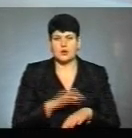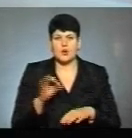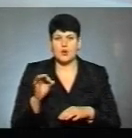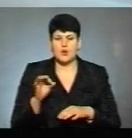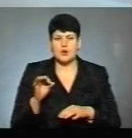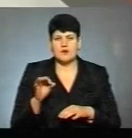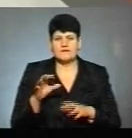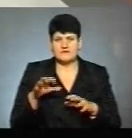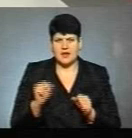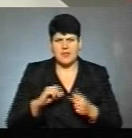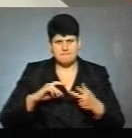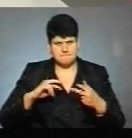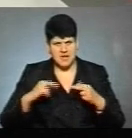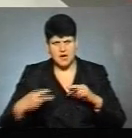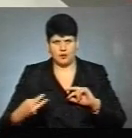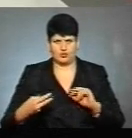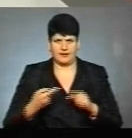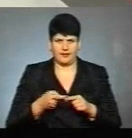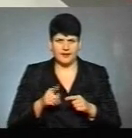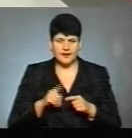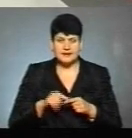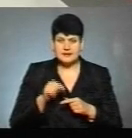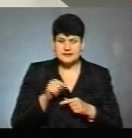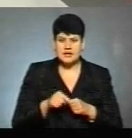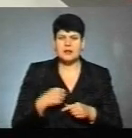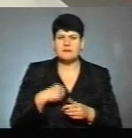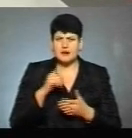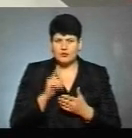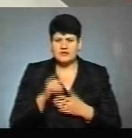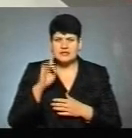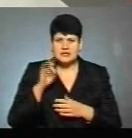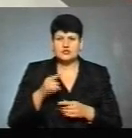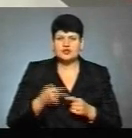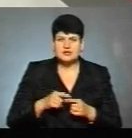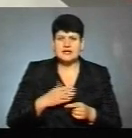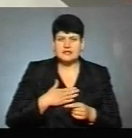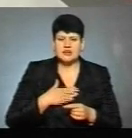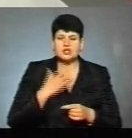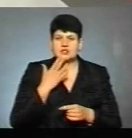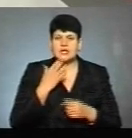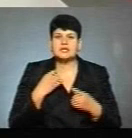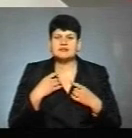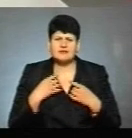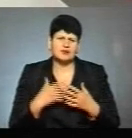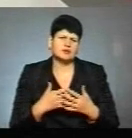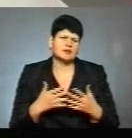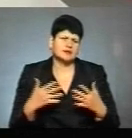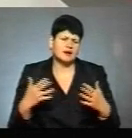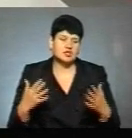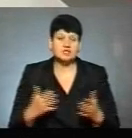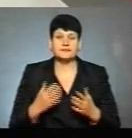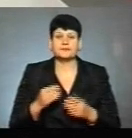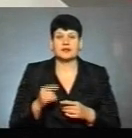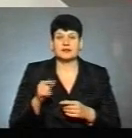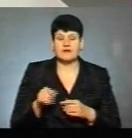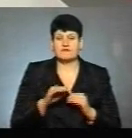її перекручує. От. Але ми повинні знати, що це наше національне свято і так далі, що там подібне, і там